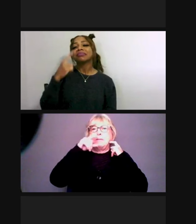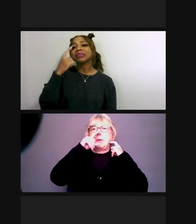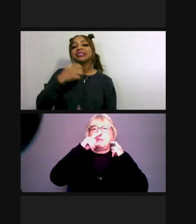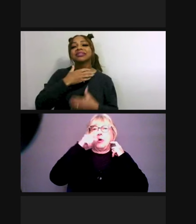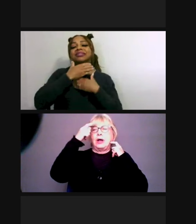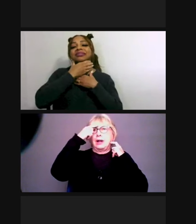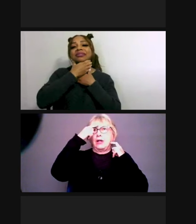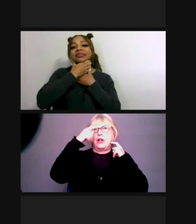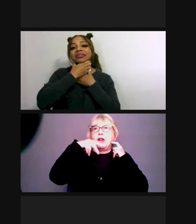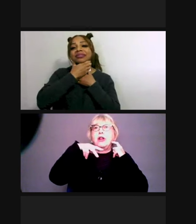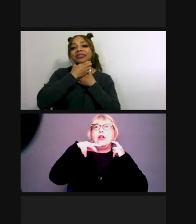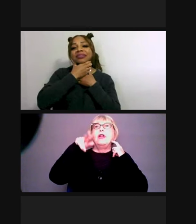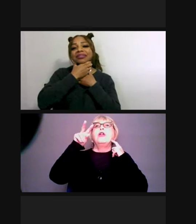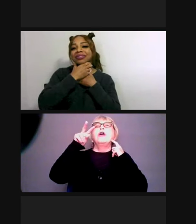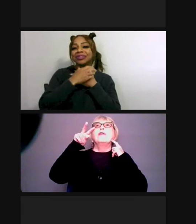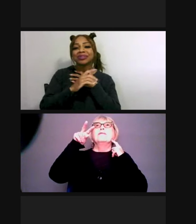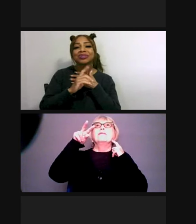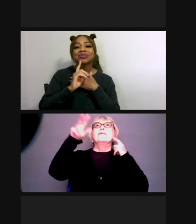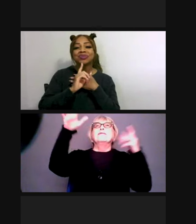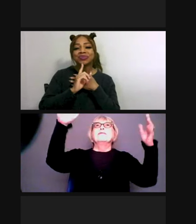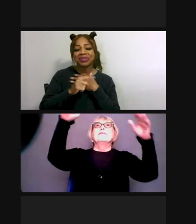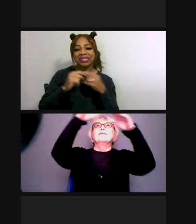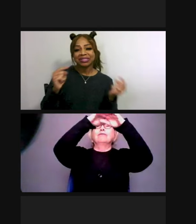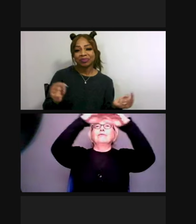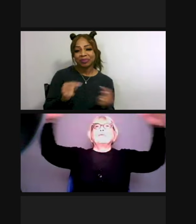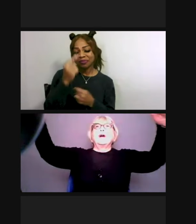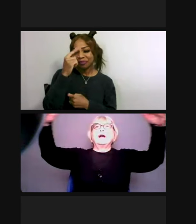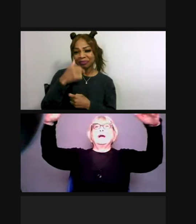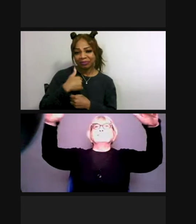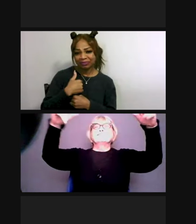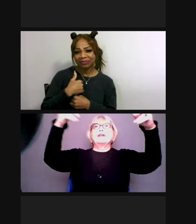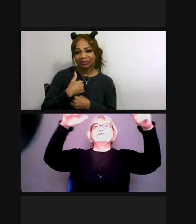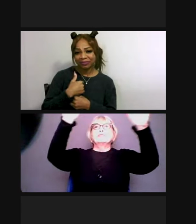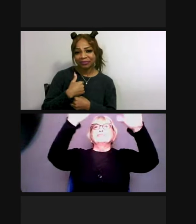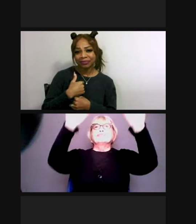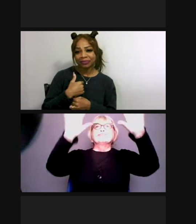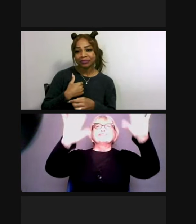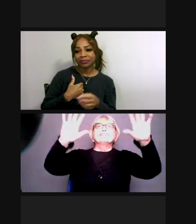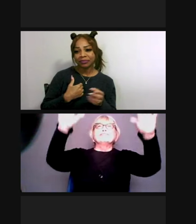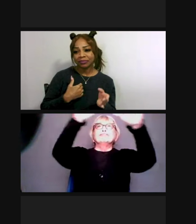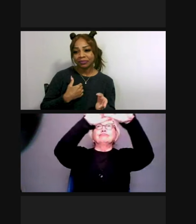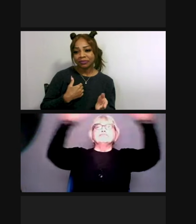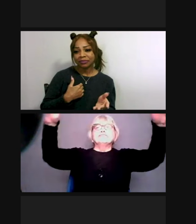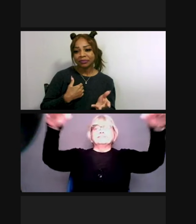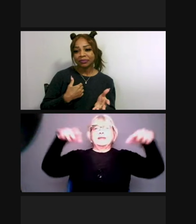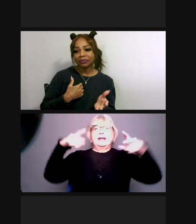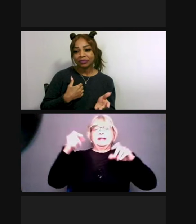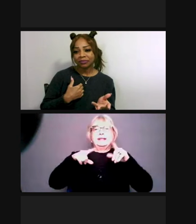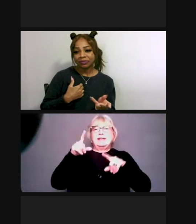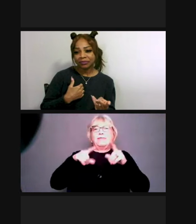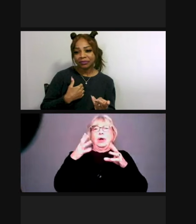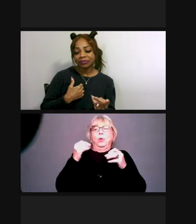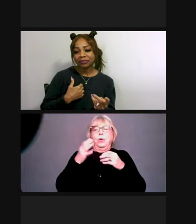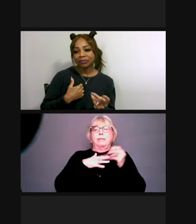pour voir ce qui se passe sur la scène. Donc, souvent, c'est très douloureux selon l'endroit où je suis assise